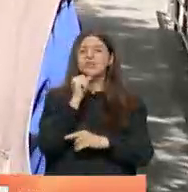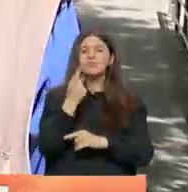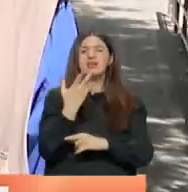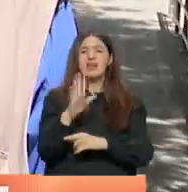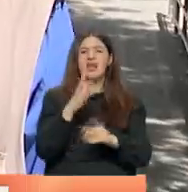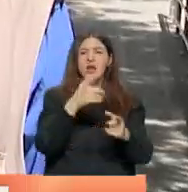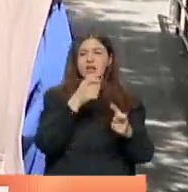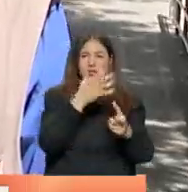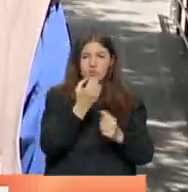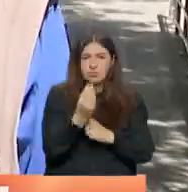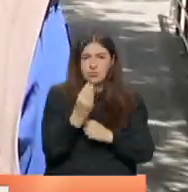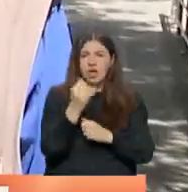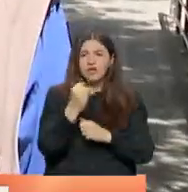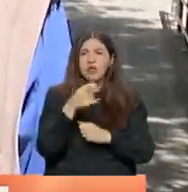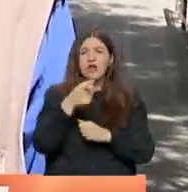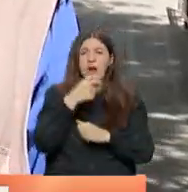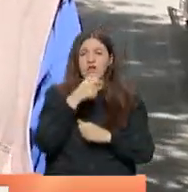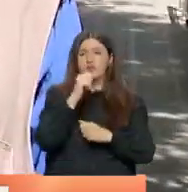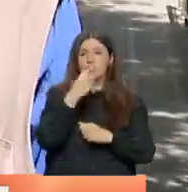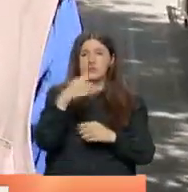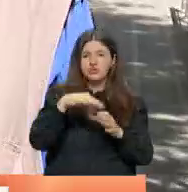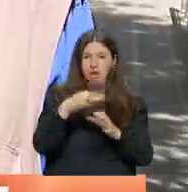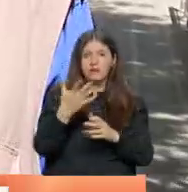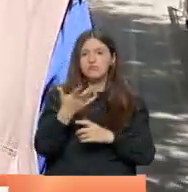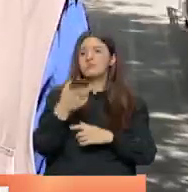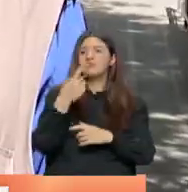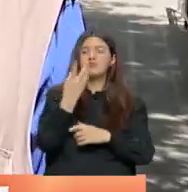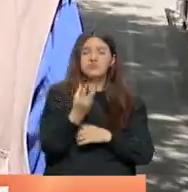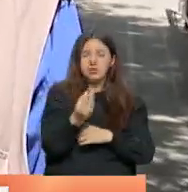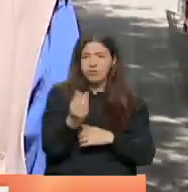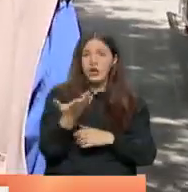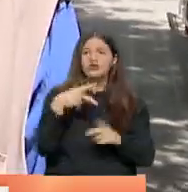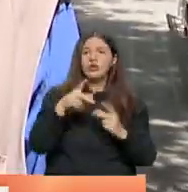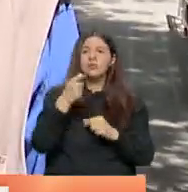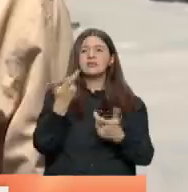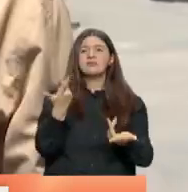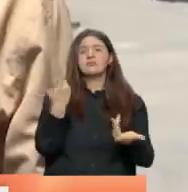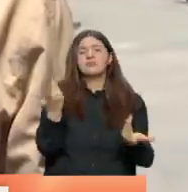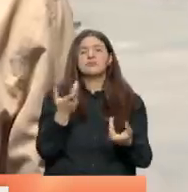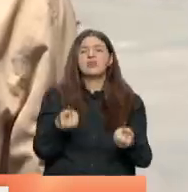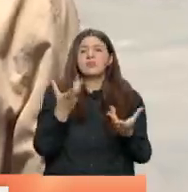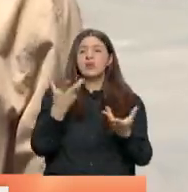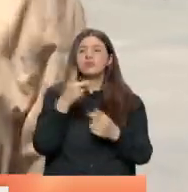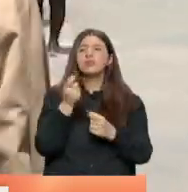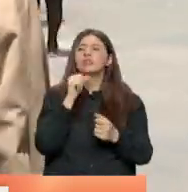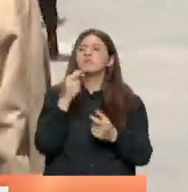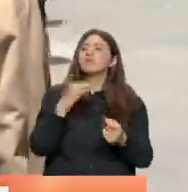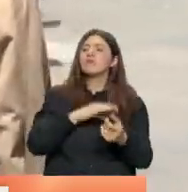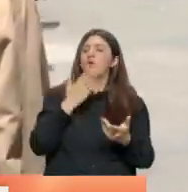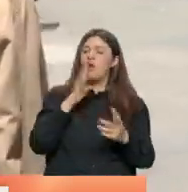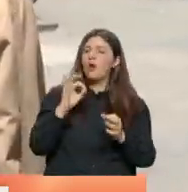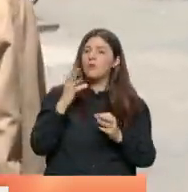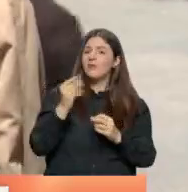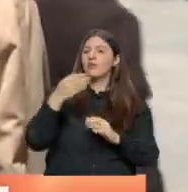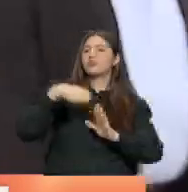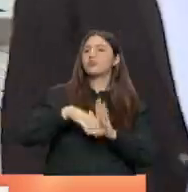simit alıyorsun 4 lira, en kötü kahvede içiyorsun bir çay 4 lira, yol parası. Mümkün değil yani, geçirmesi. 3 bin lira hiçbir şeye yaramaz. Önemli olan